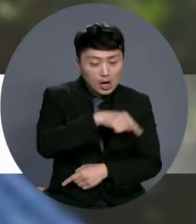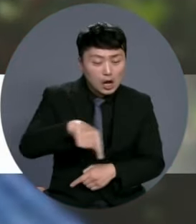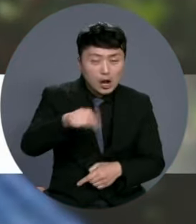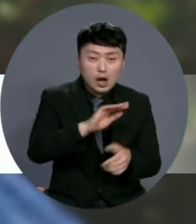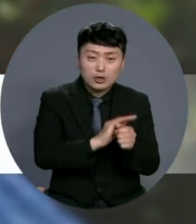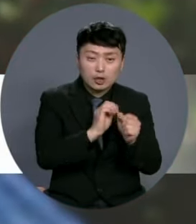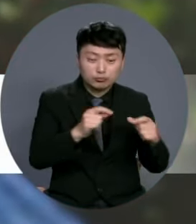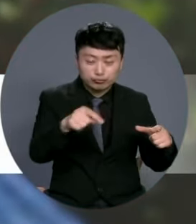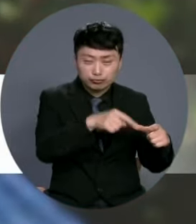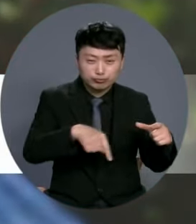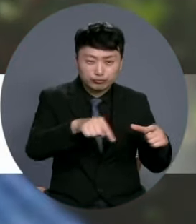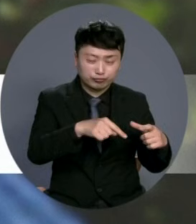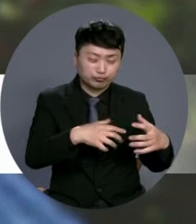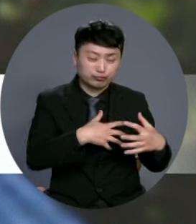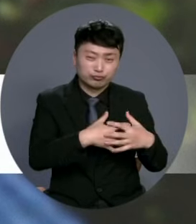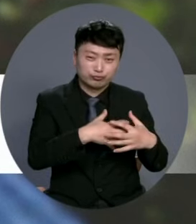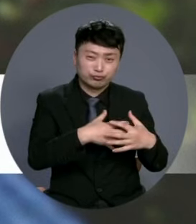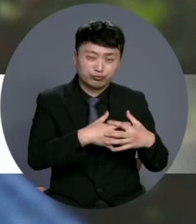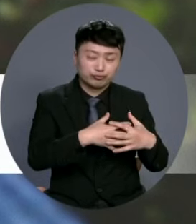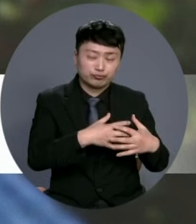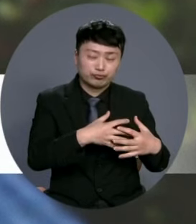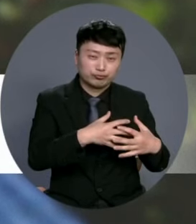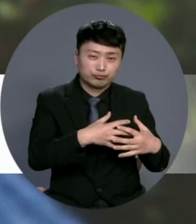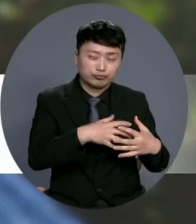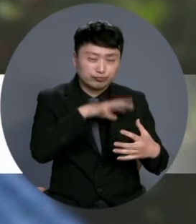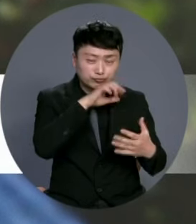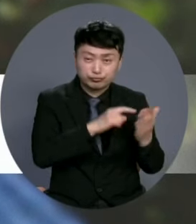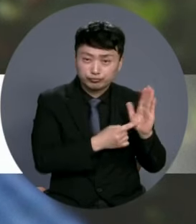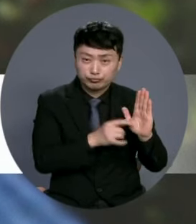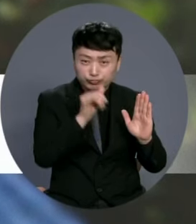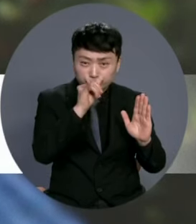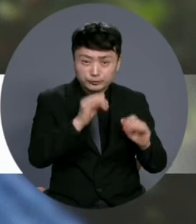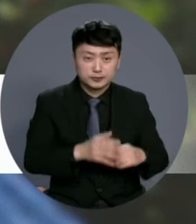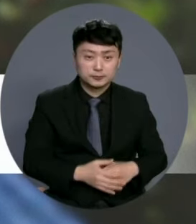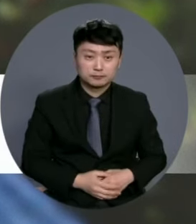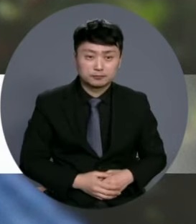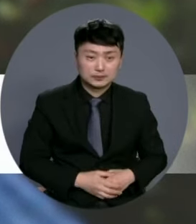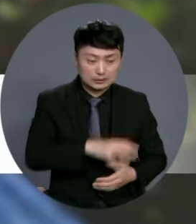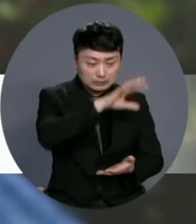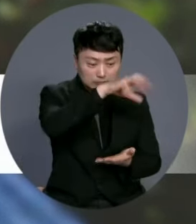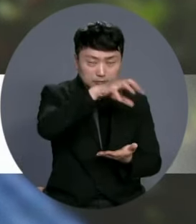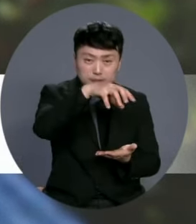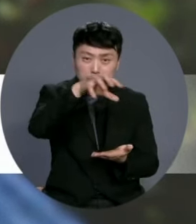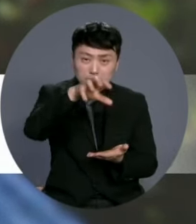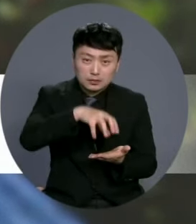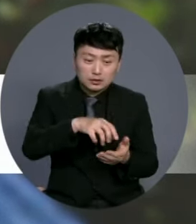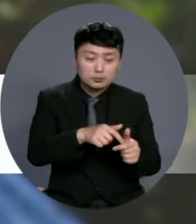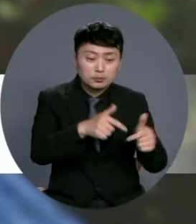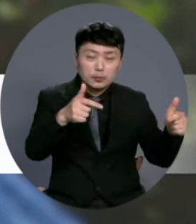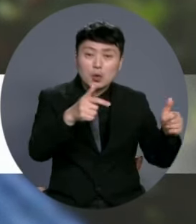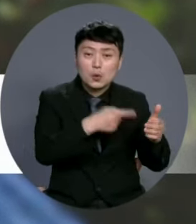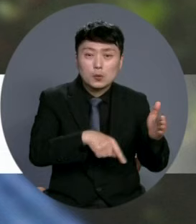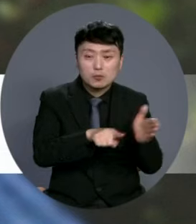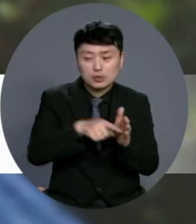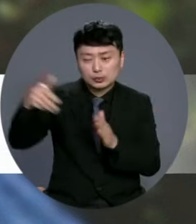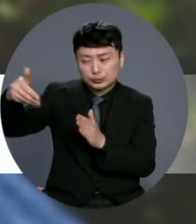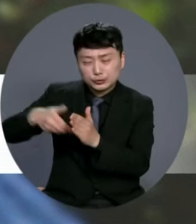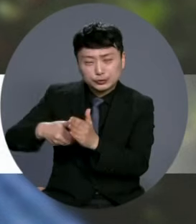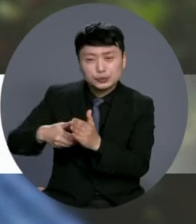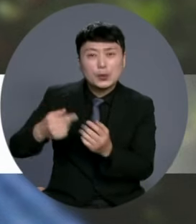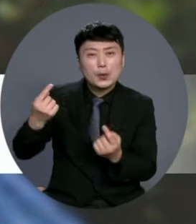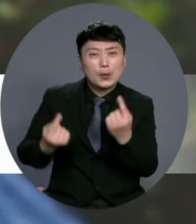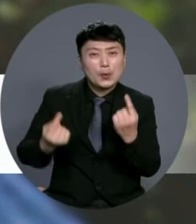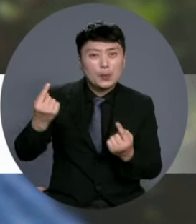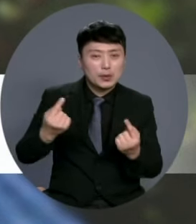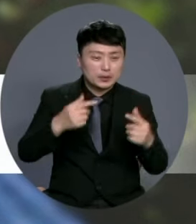경북 농가들의 불안감이 커지고 있습니다. 농민들은 사과 생산량을 안정화하려면 수입이 아니라 재해에